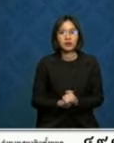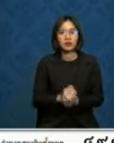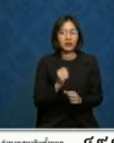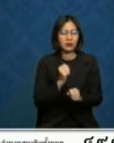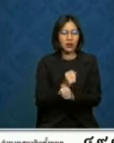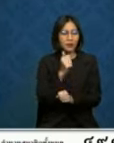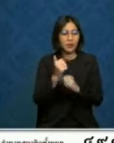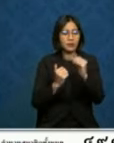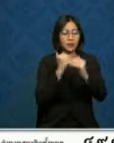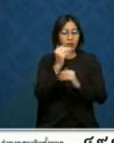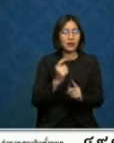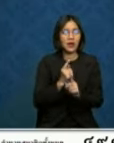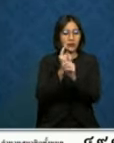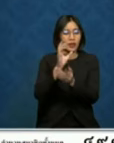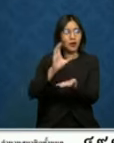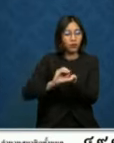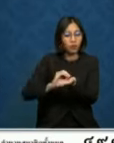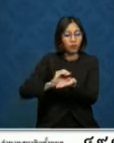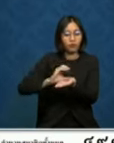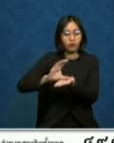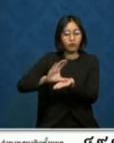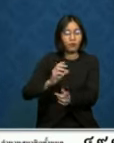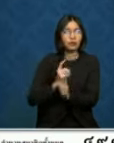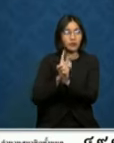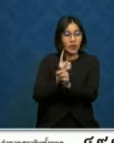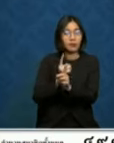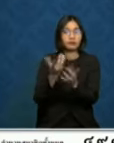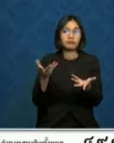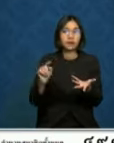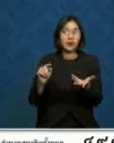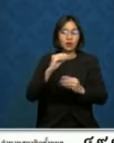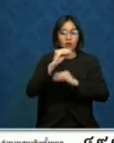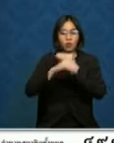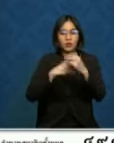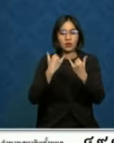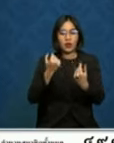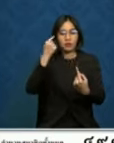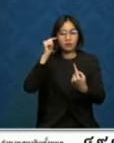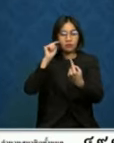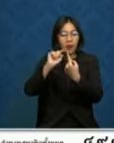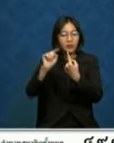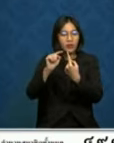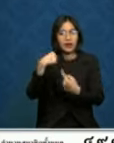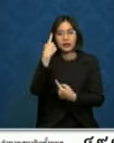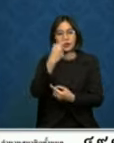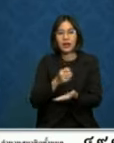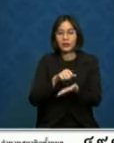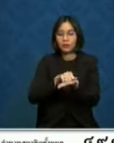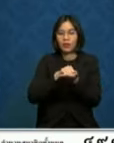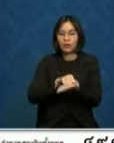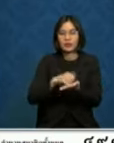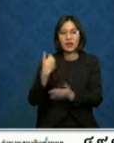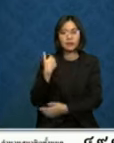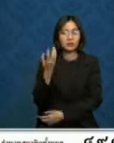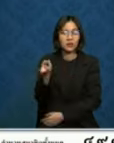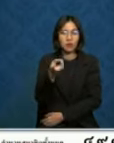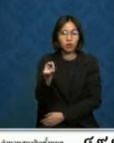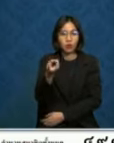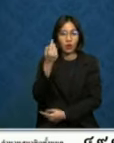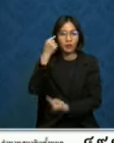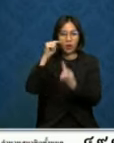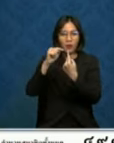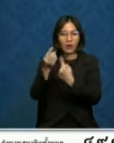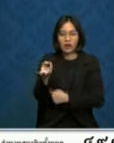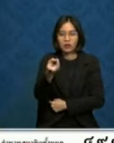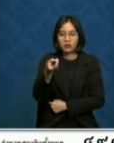ำได้ดีขึ้นตามงบประมาณที่เพิ่มขึ้นหรือเปล่าซึ่งเอาเข้าจริงโครงการนี้นะคะตั้งเป้าผู้ได้รับการบริการเนี่ยไว้น้อยมากๆเลยค่ะท่านประธ